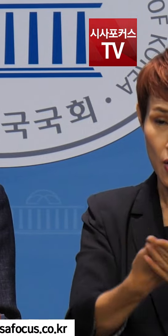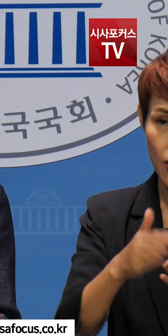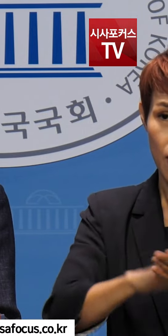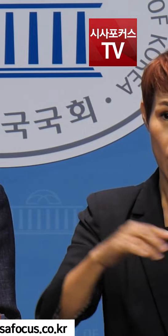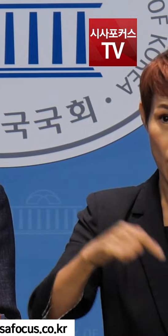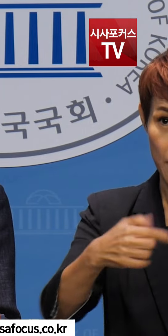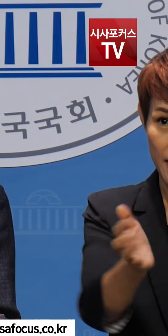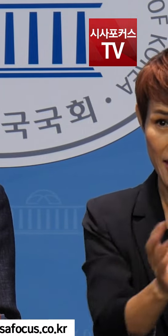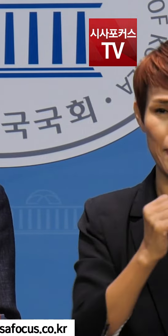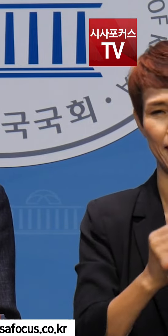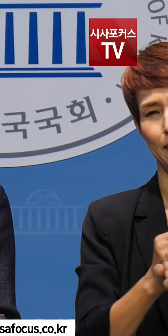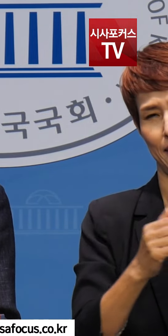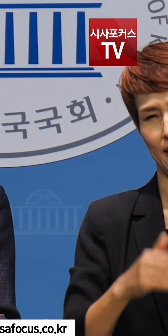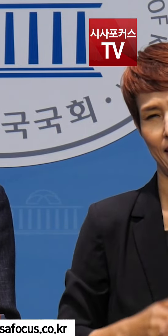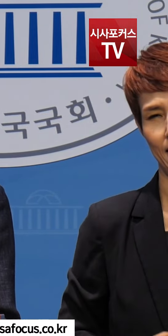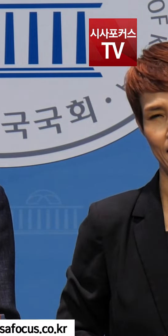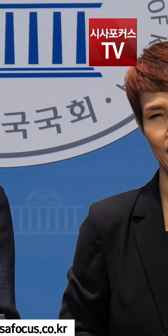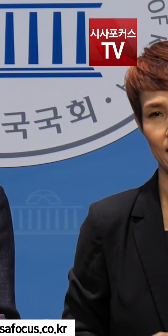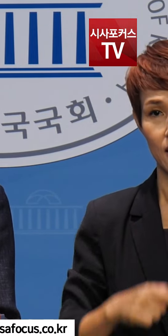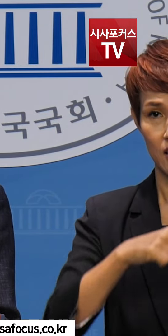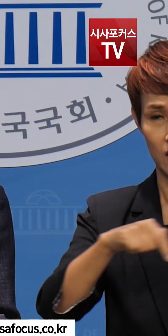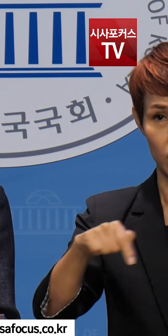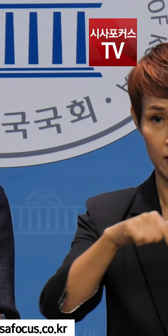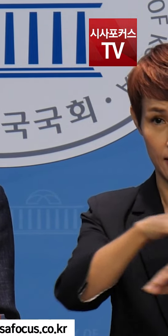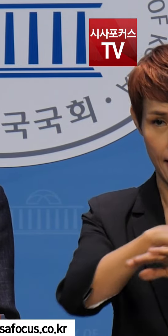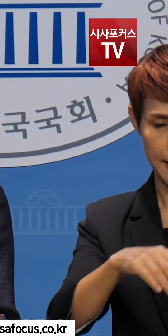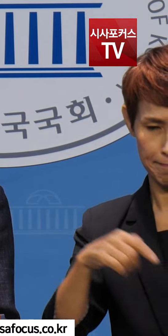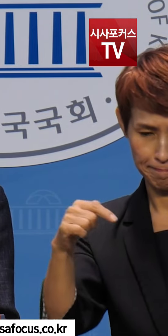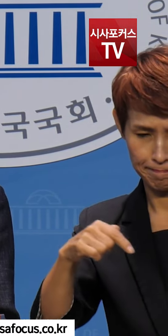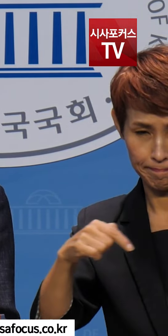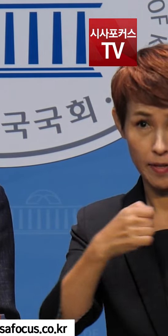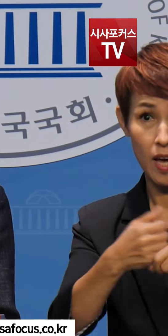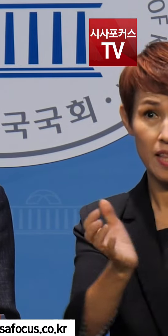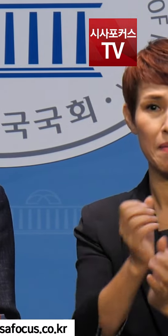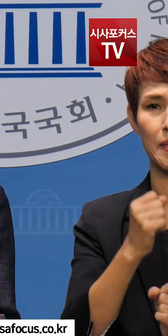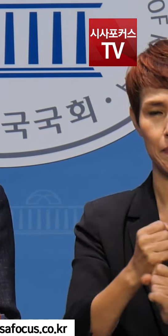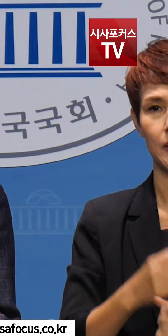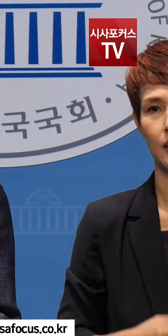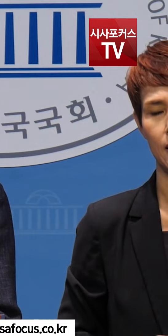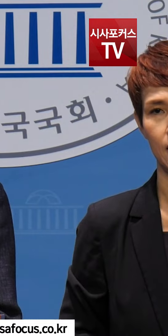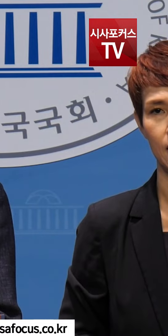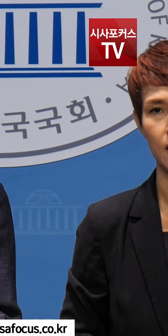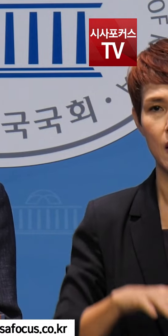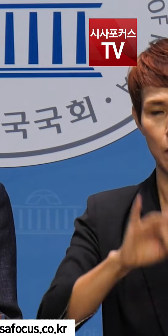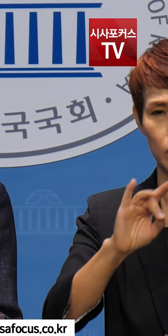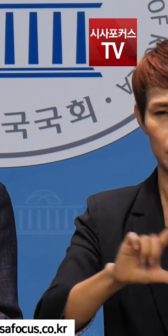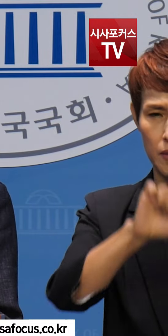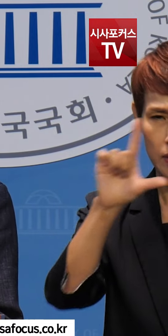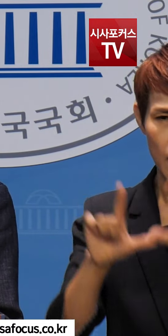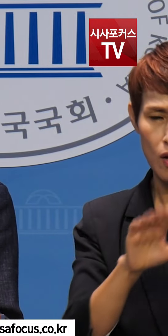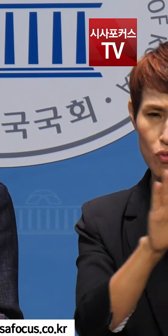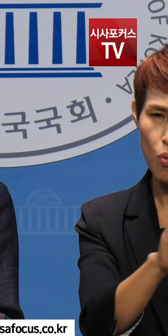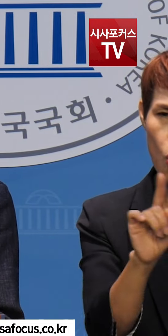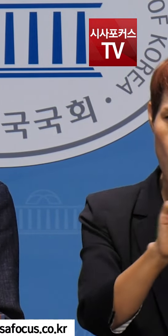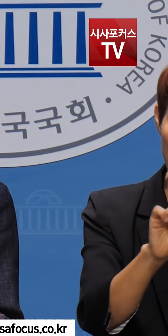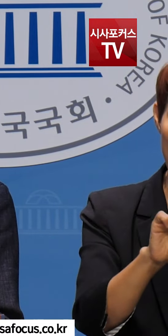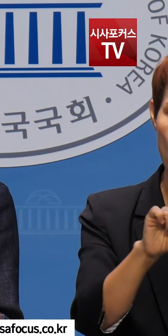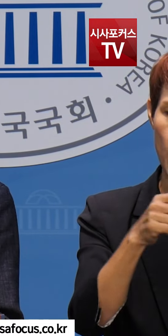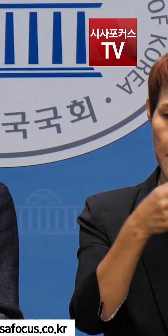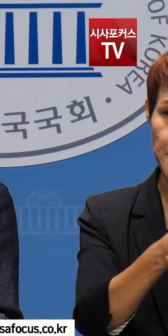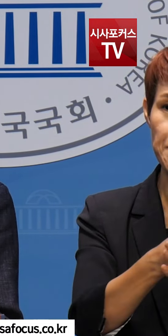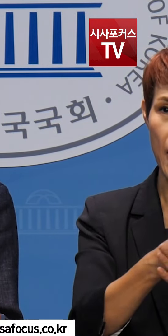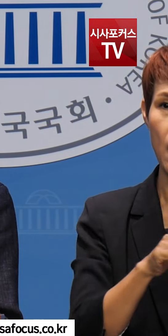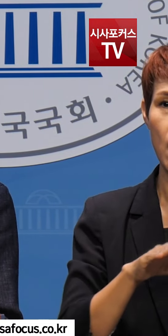정책협의, 정치협상 테이블을 만듭시다. 1차 민생의지를 선정하고 이번 정기국회에서